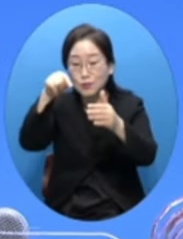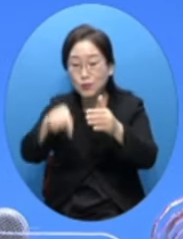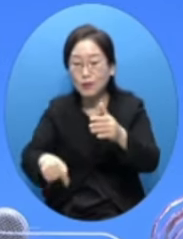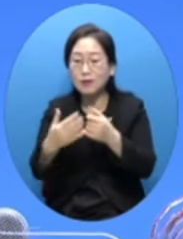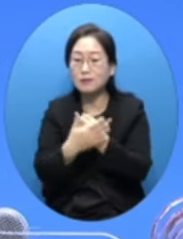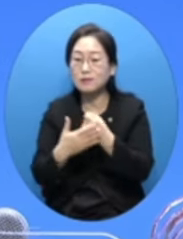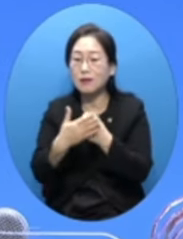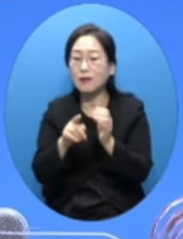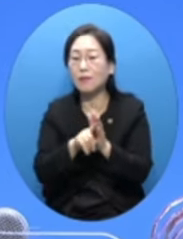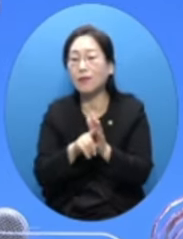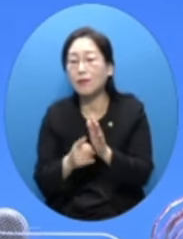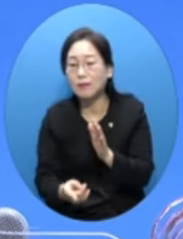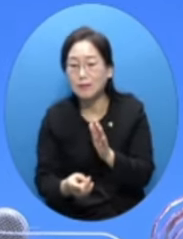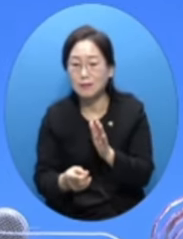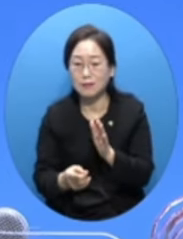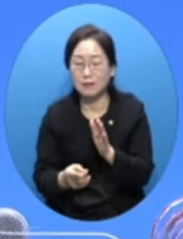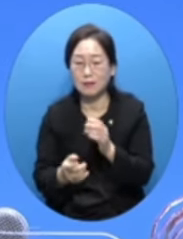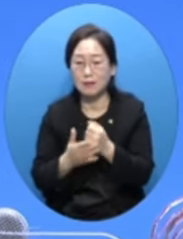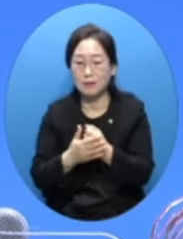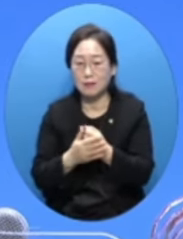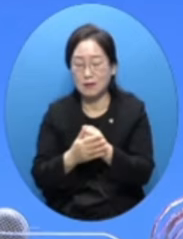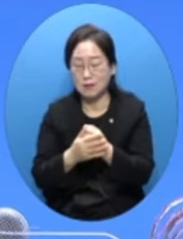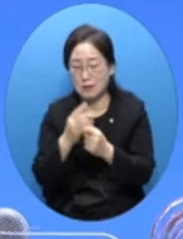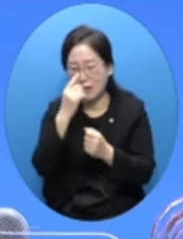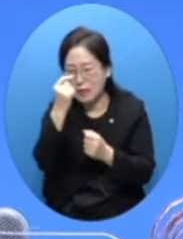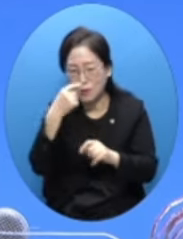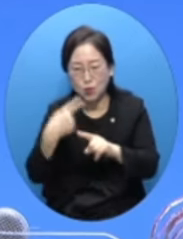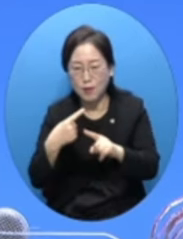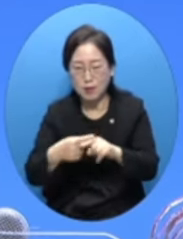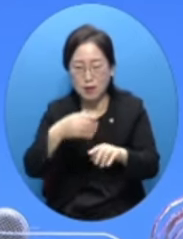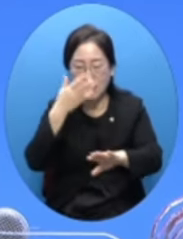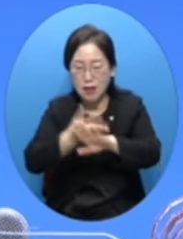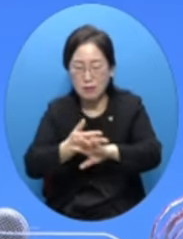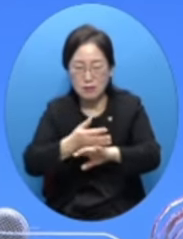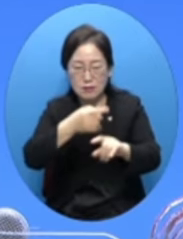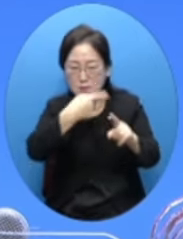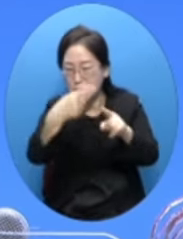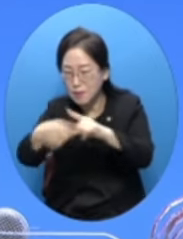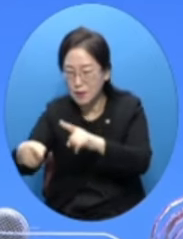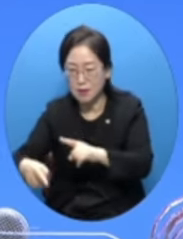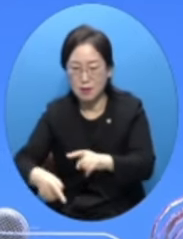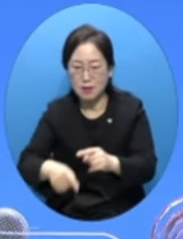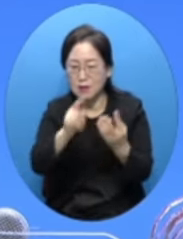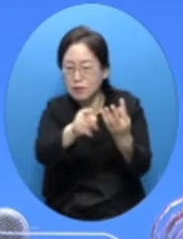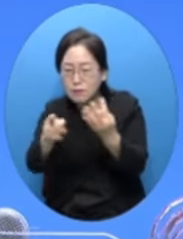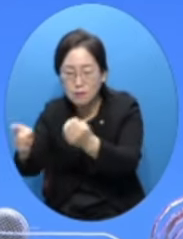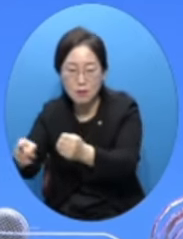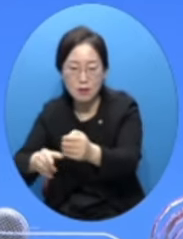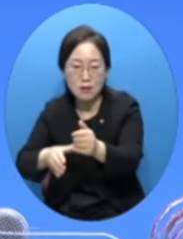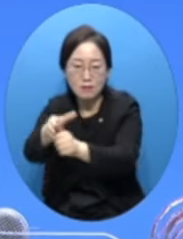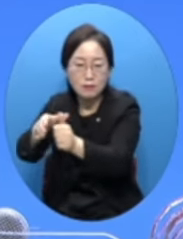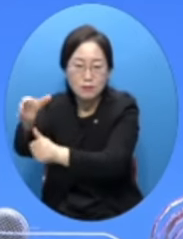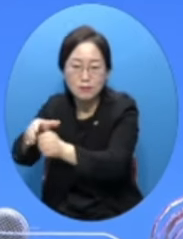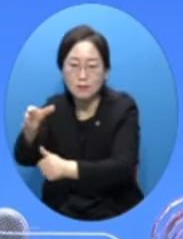떨어지고 나니까 가시만 나와서 남을 비판하고 남을 정죄하고 교회 문제를 일으키는 그 같은